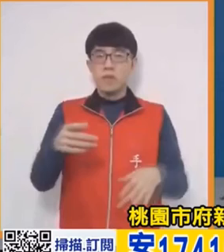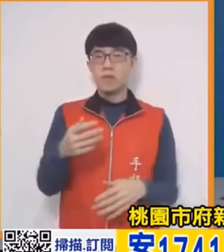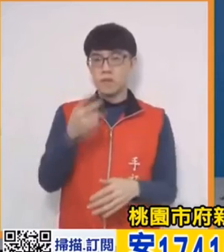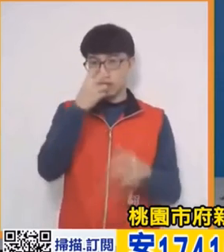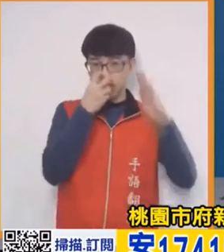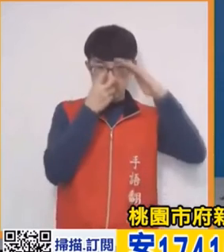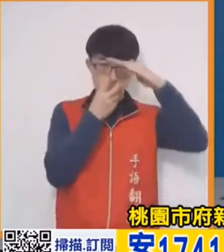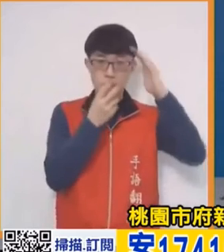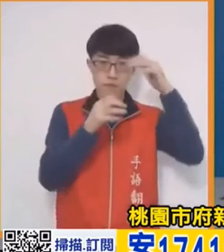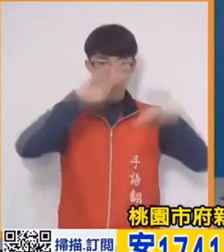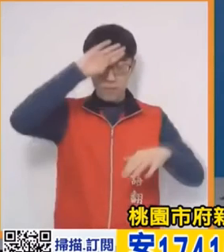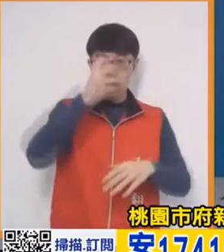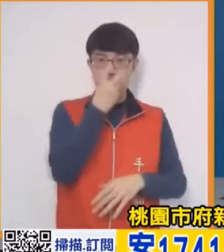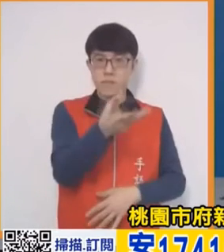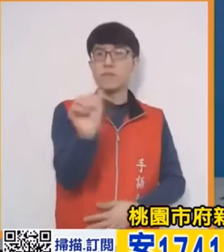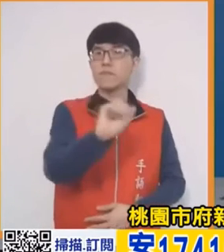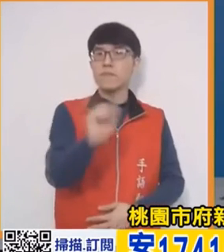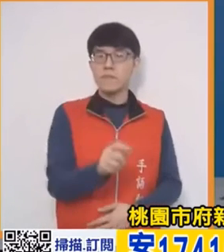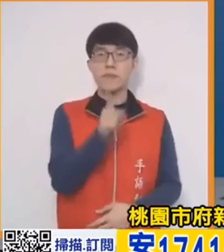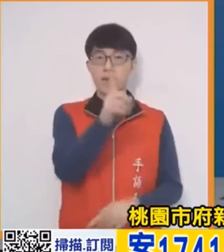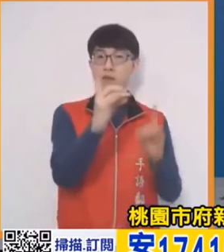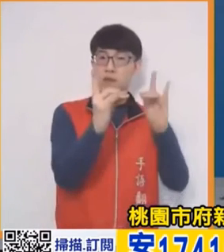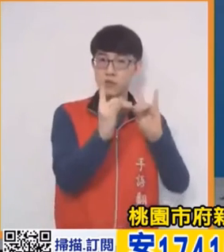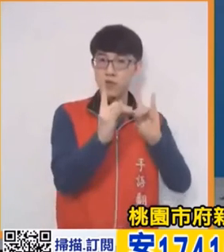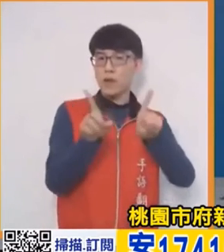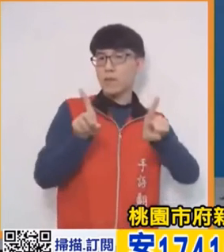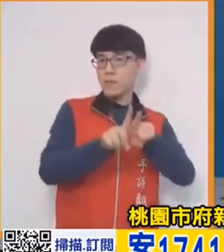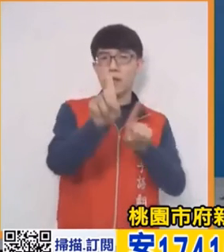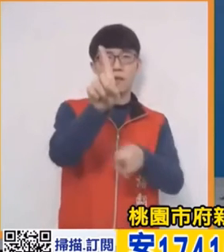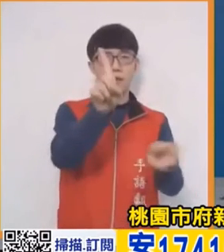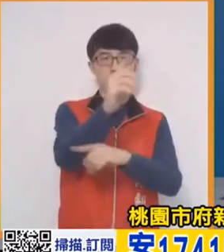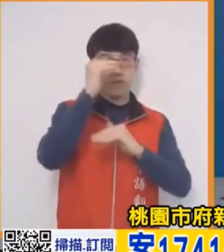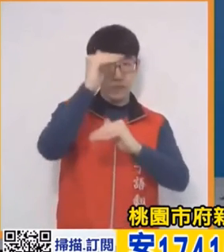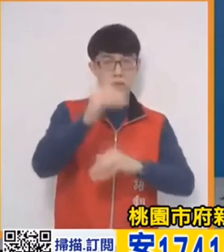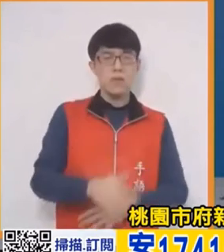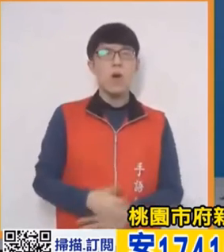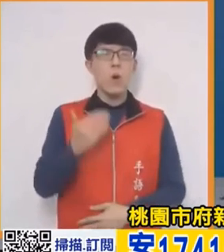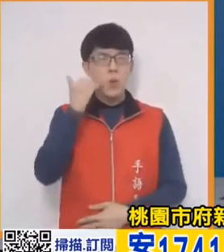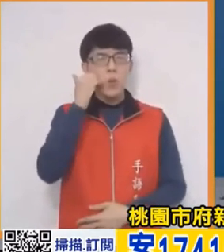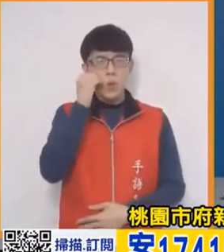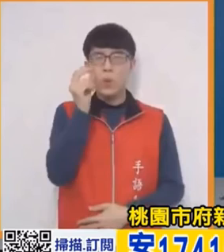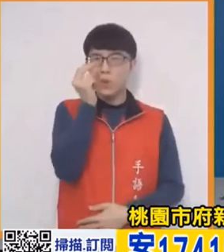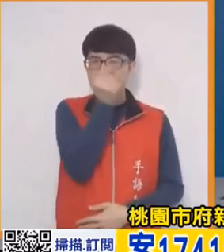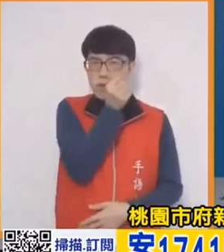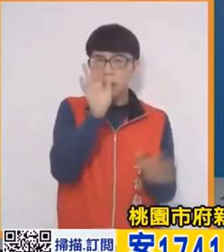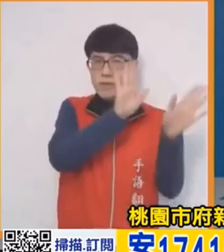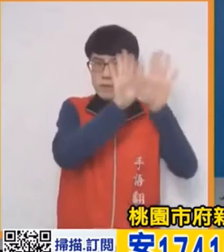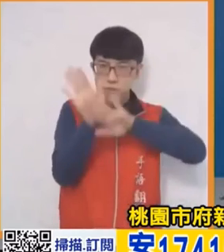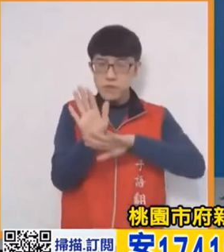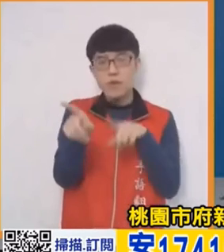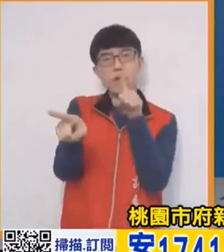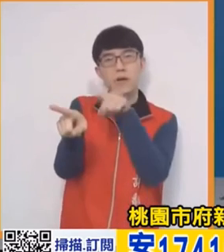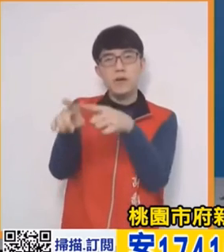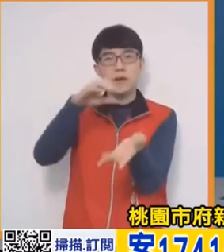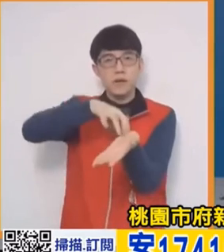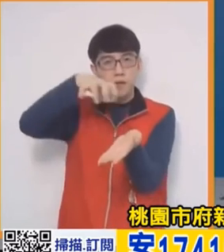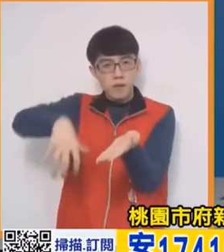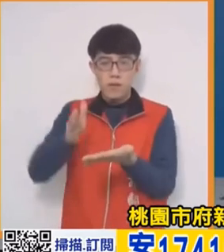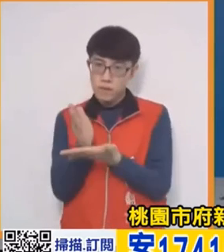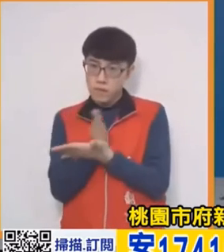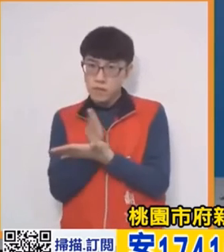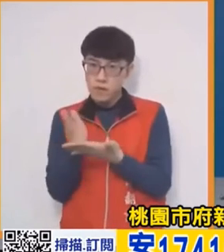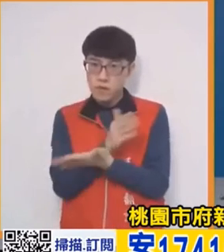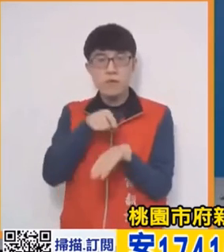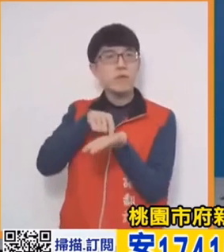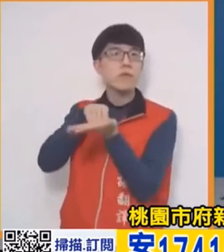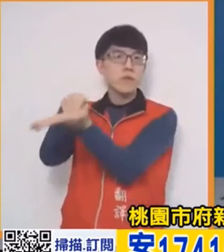1床1人。那探陪病呢，如果有特殊的状况，可以依照医院的规定来评估办理。